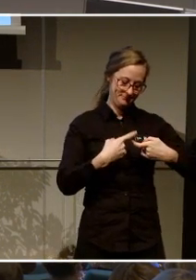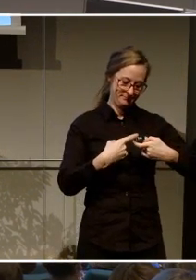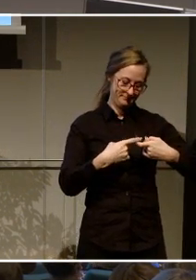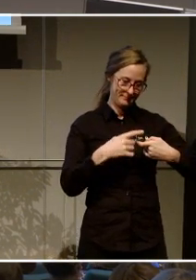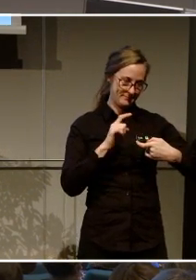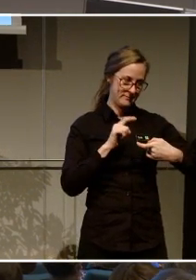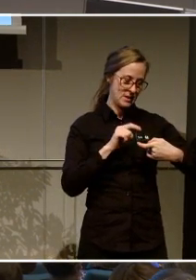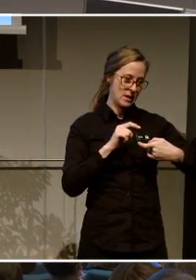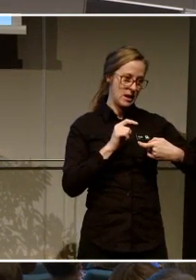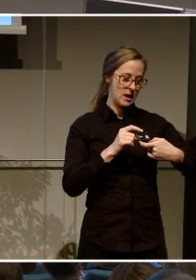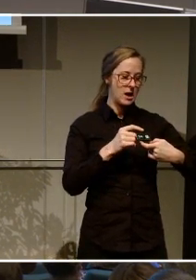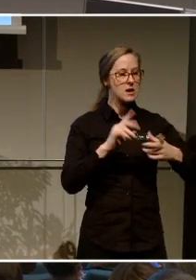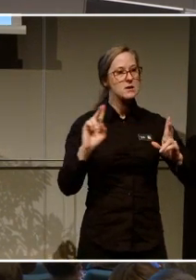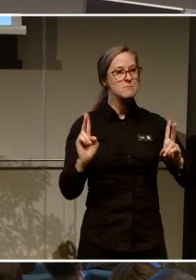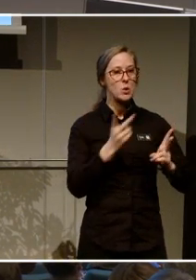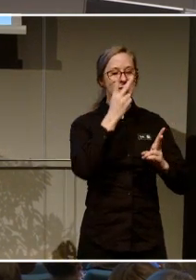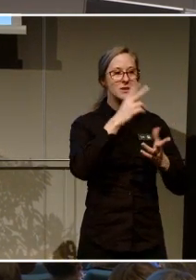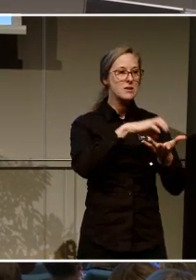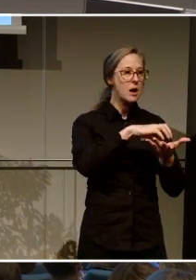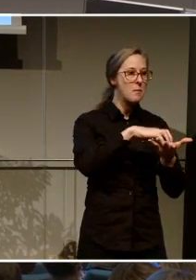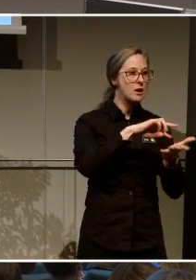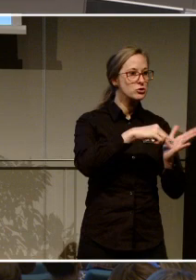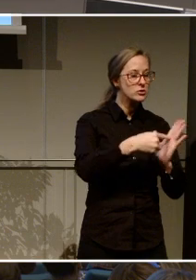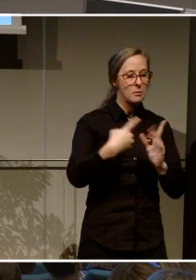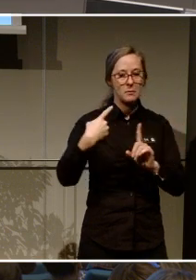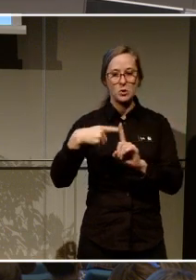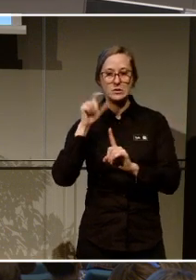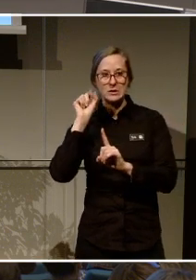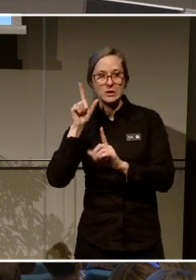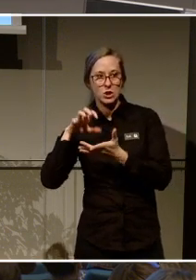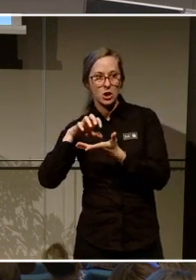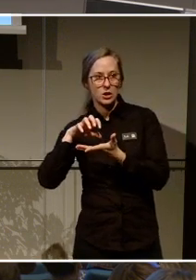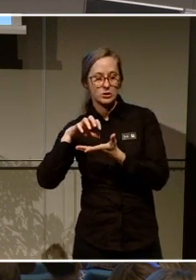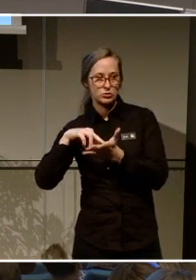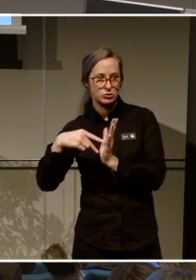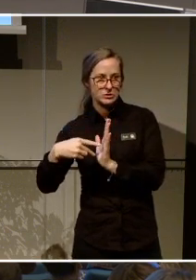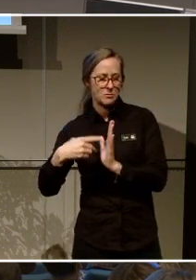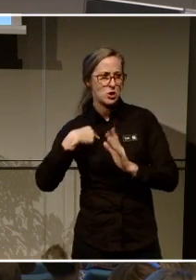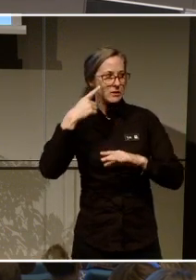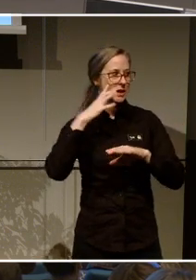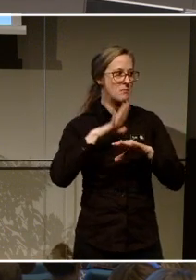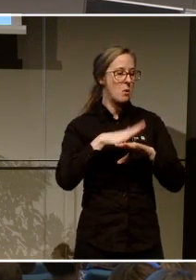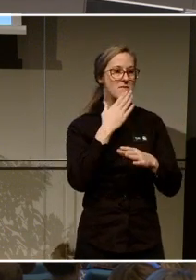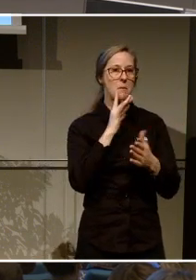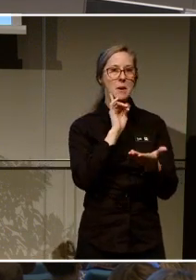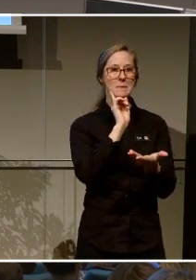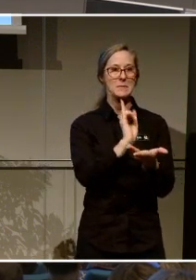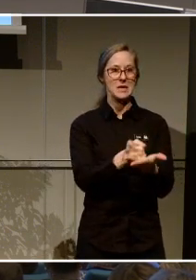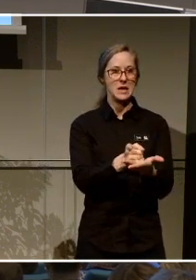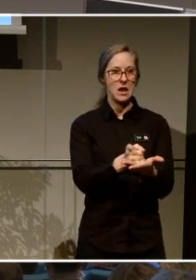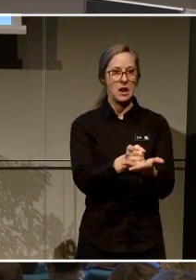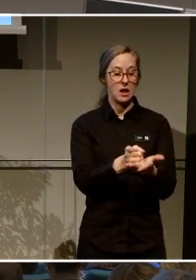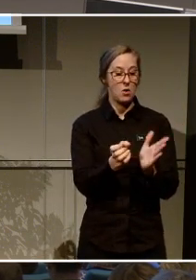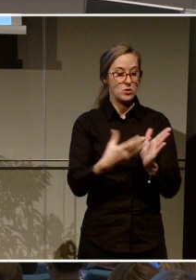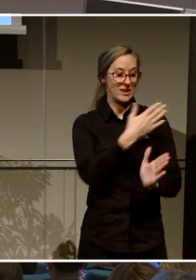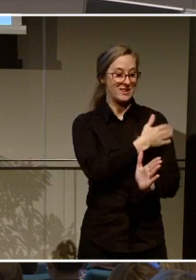om det här med att se både samhälleliga system och digitala system. För jag tänker på beställarkompetensen. Ja. De här tjänsterna ska ju utvecklas